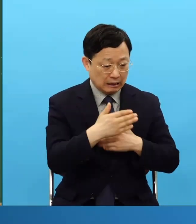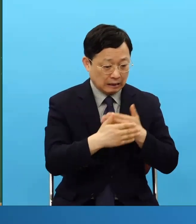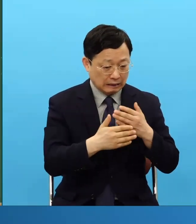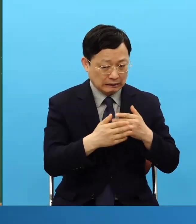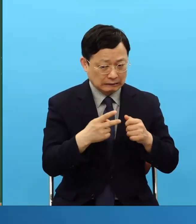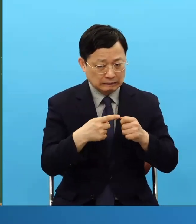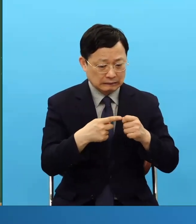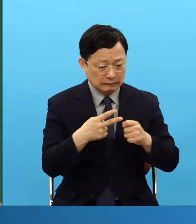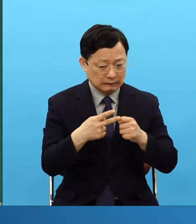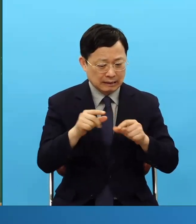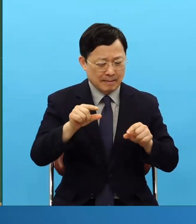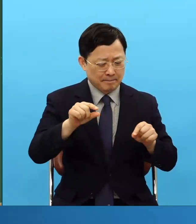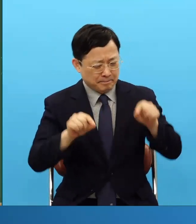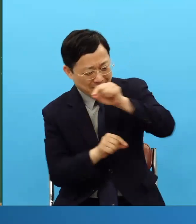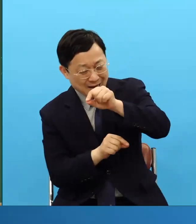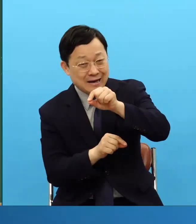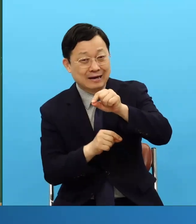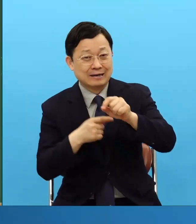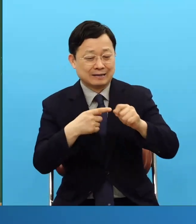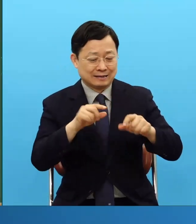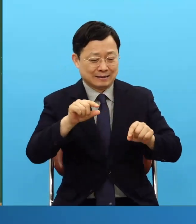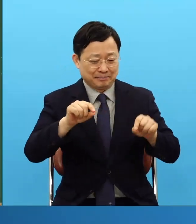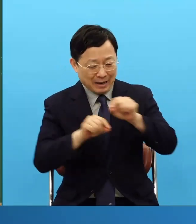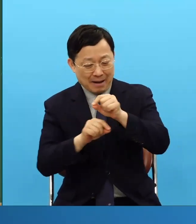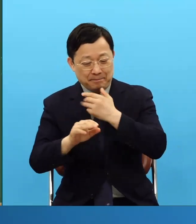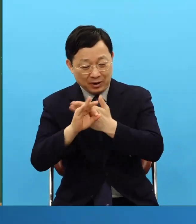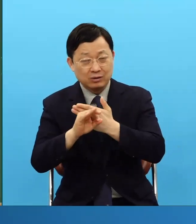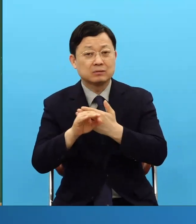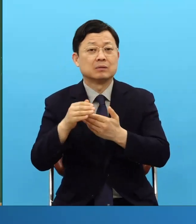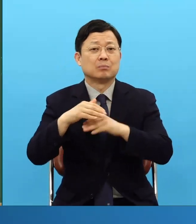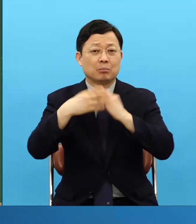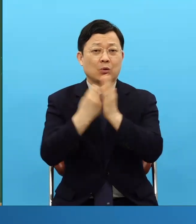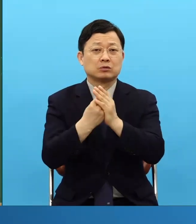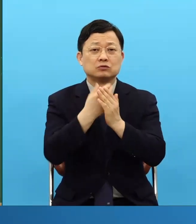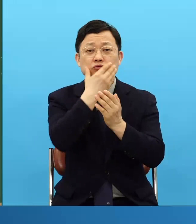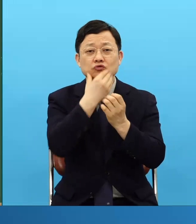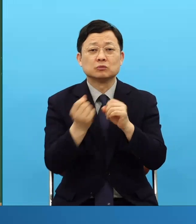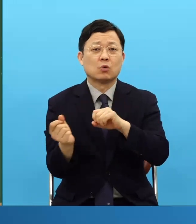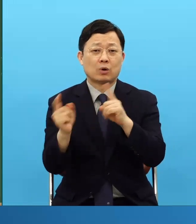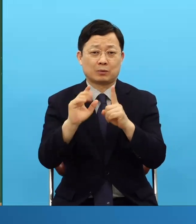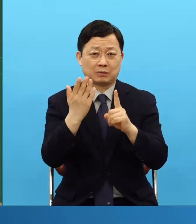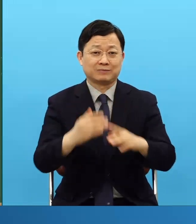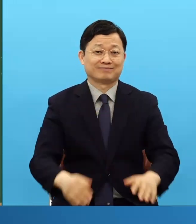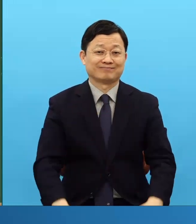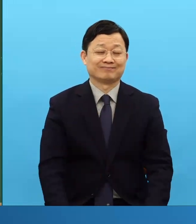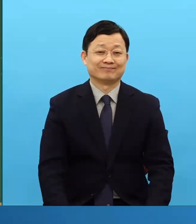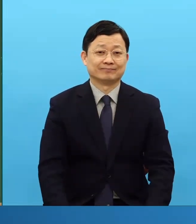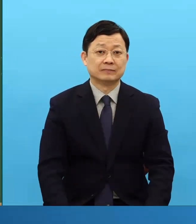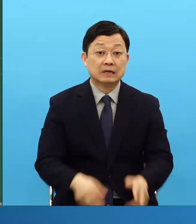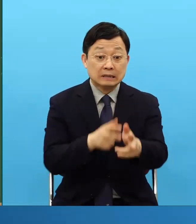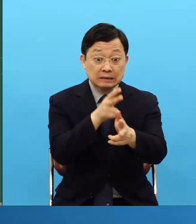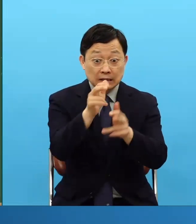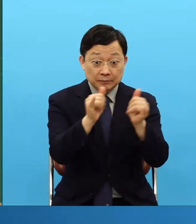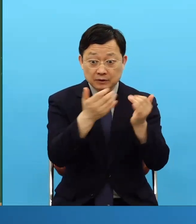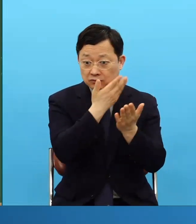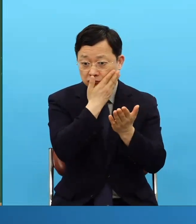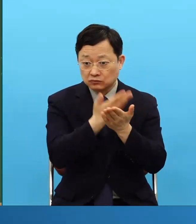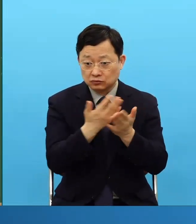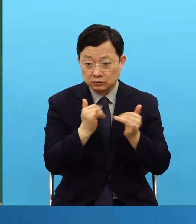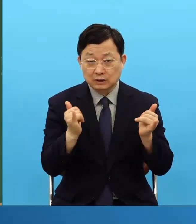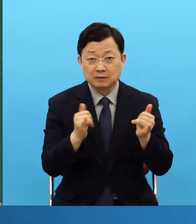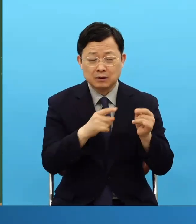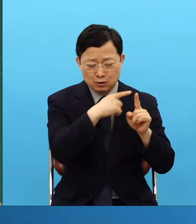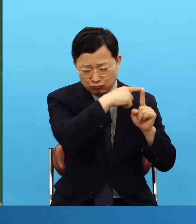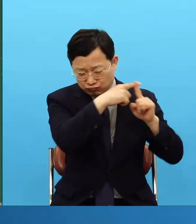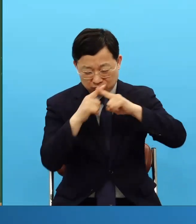Together with verse 28, if you change your priorities because you are the saved children of God, you can 예, restore this. 산업인들은 특히 중위자분들은 무조건 회복해야